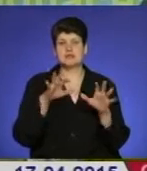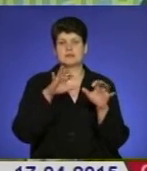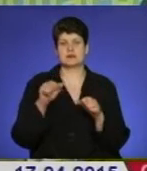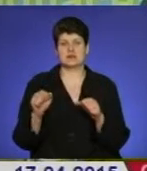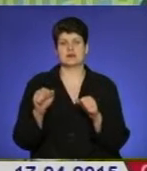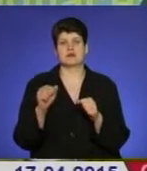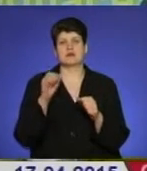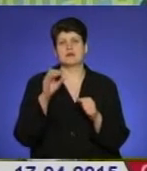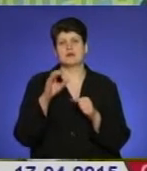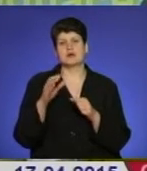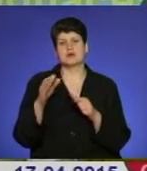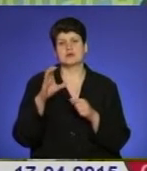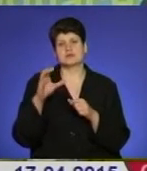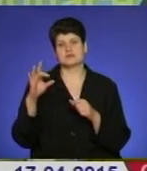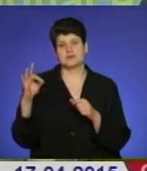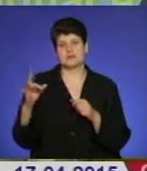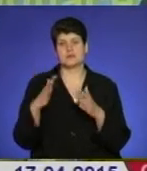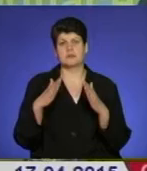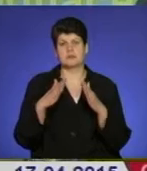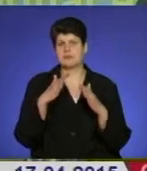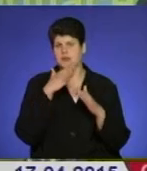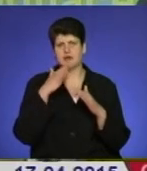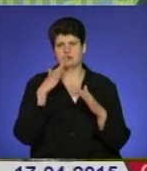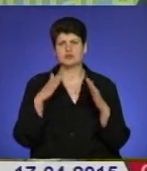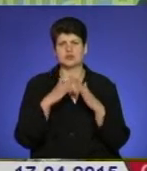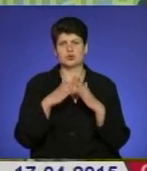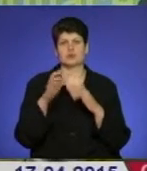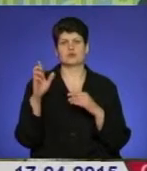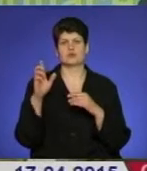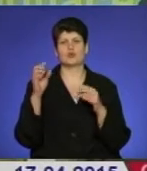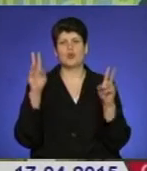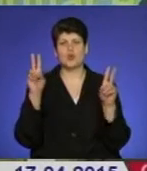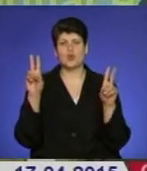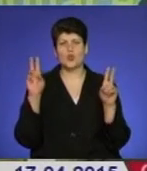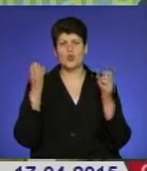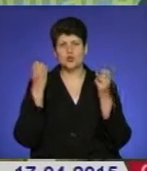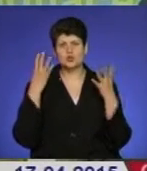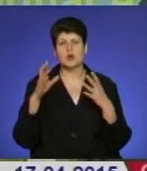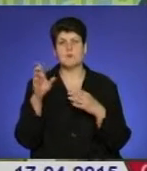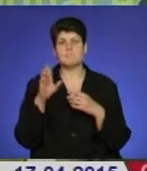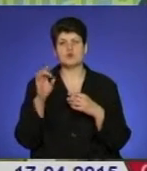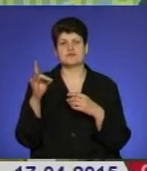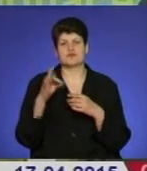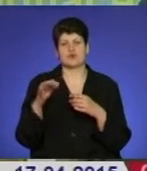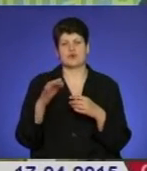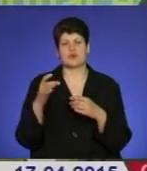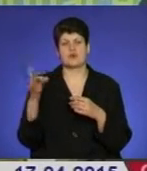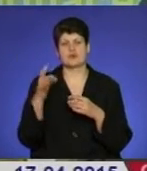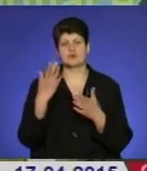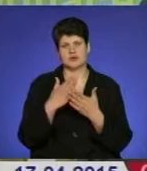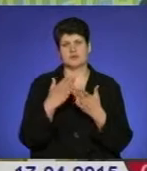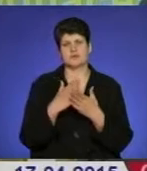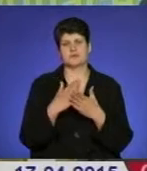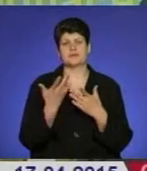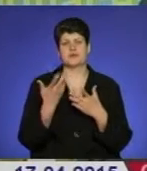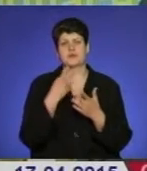багато будинків культури, якщо ми беремо Борщівщини, так, особливо Борщівщини, так, вони всі для них притаманні ще символи серпи і молоти,